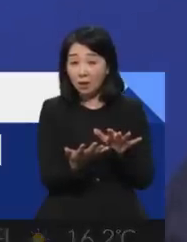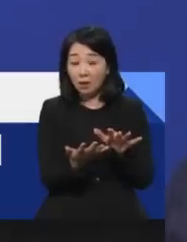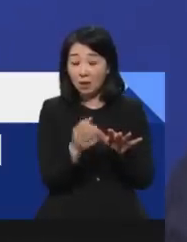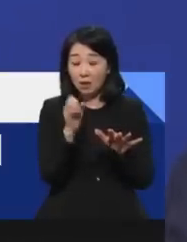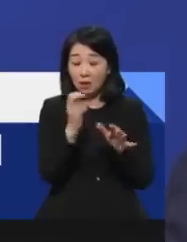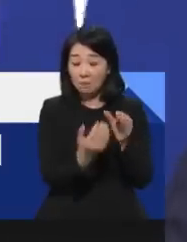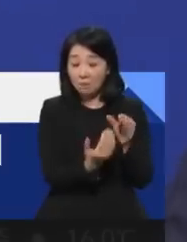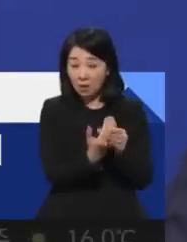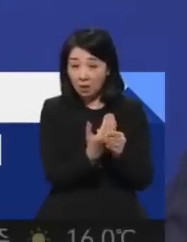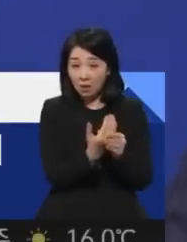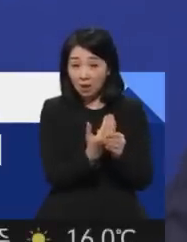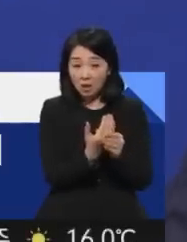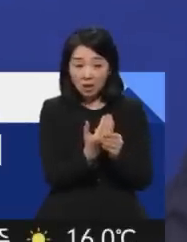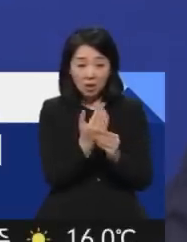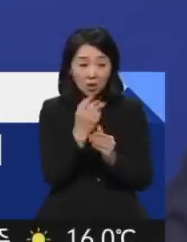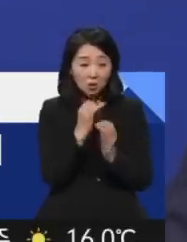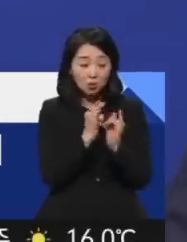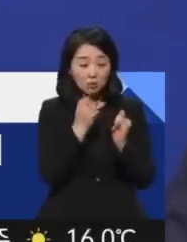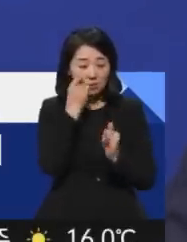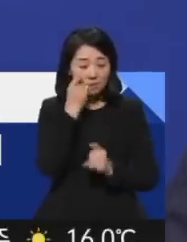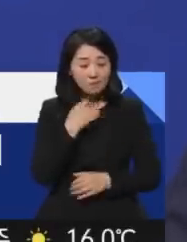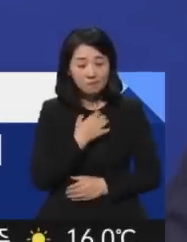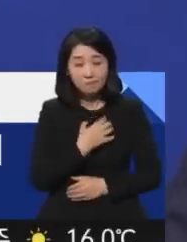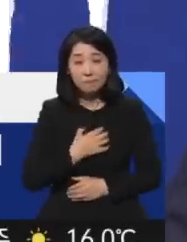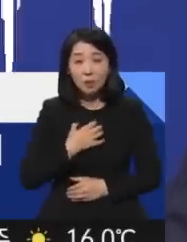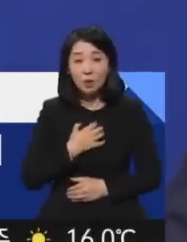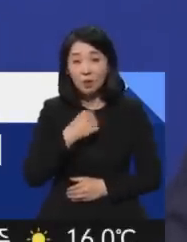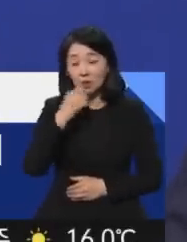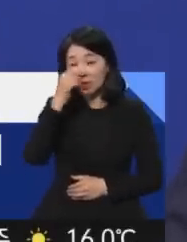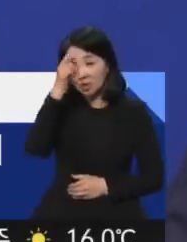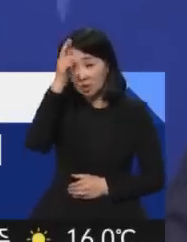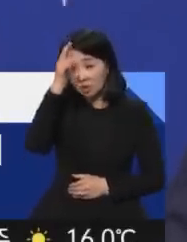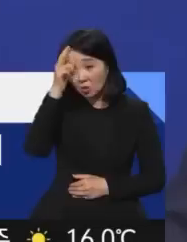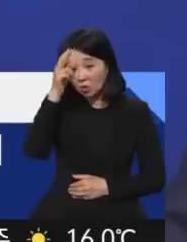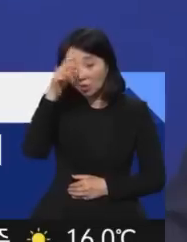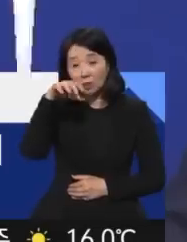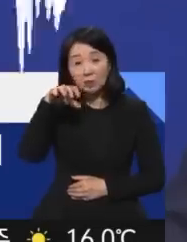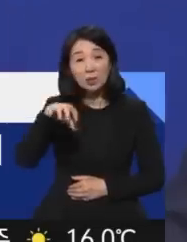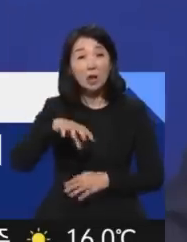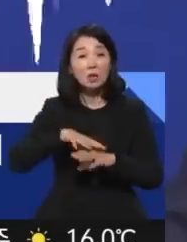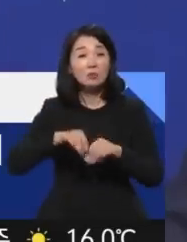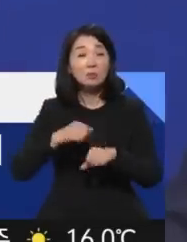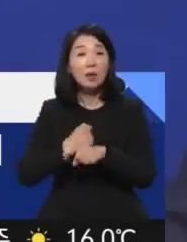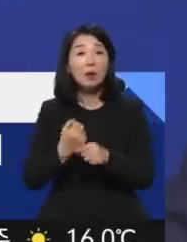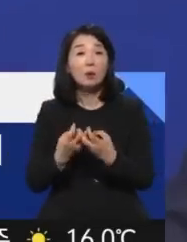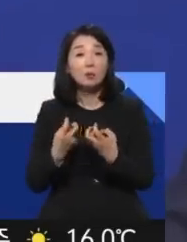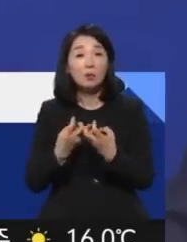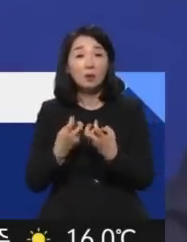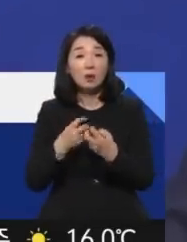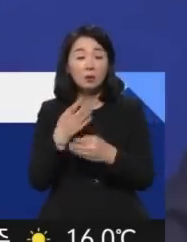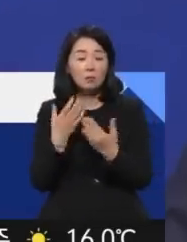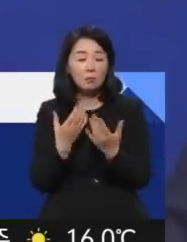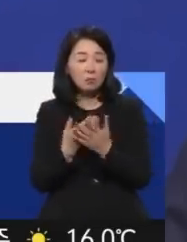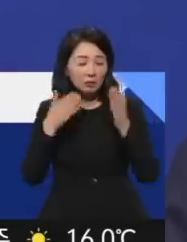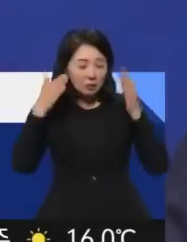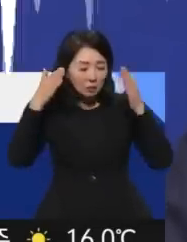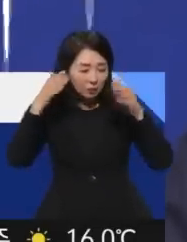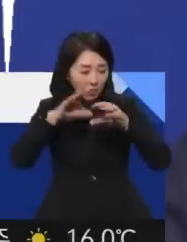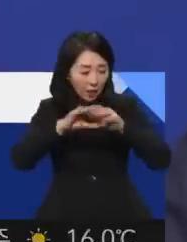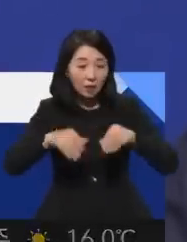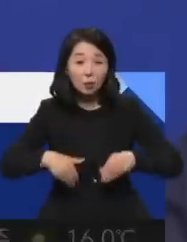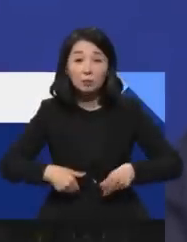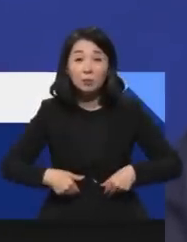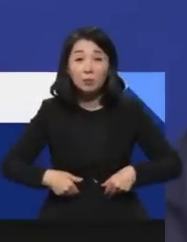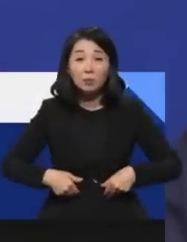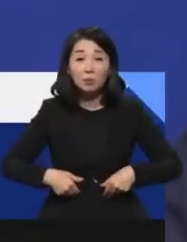있는데 경찰이 그것을 수습할 것인가 어떻게 수습할 것인가라고 하는 거를 총력을 집중해도 모자랄 이